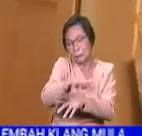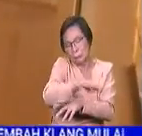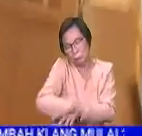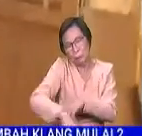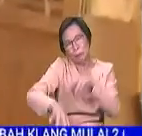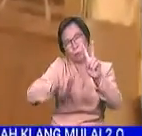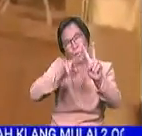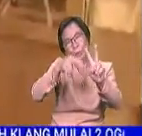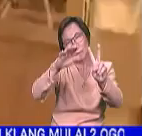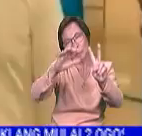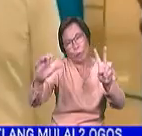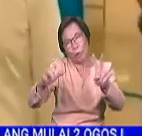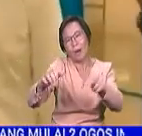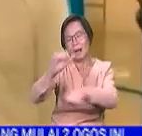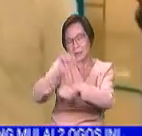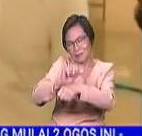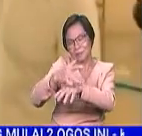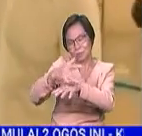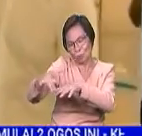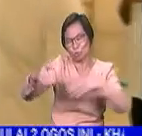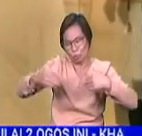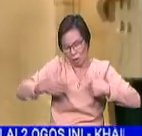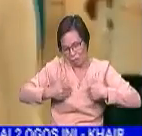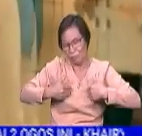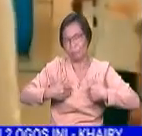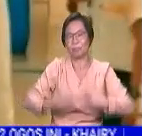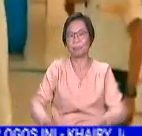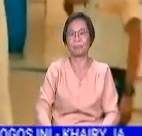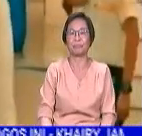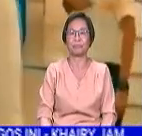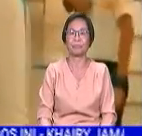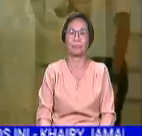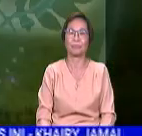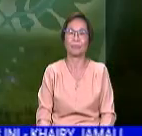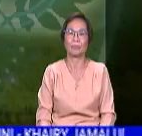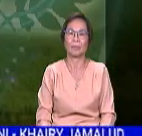sebanyak 2561 pekerjaan tersedia